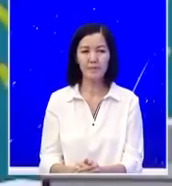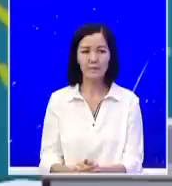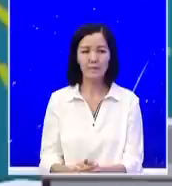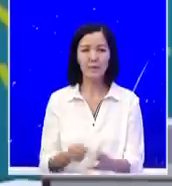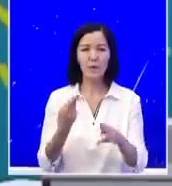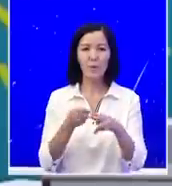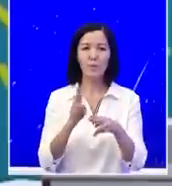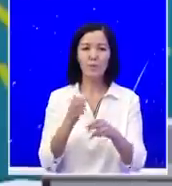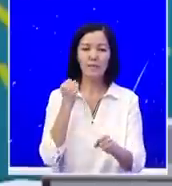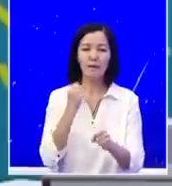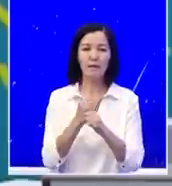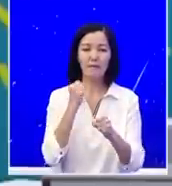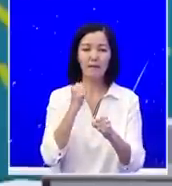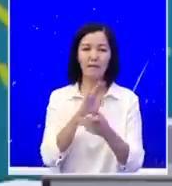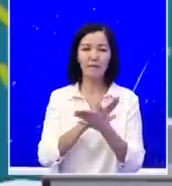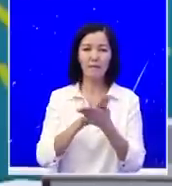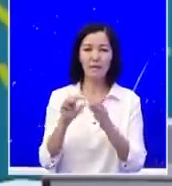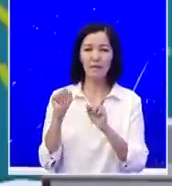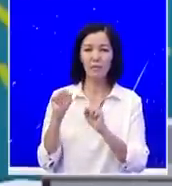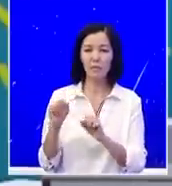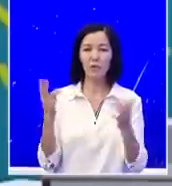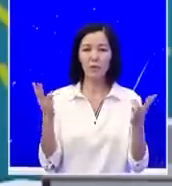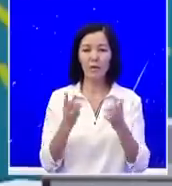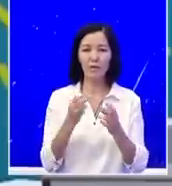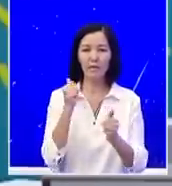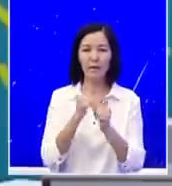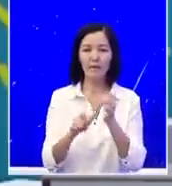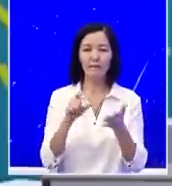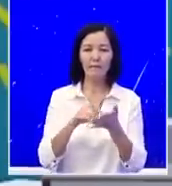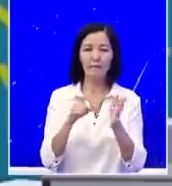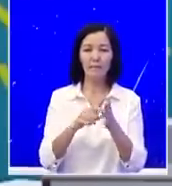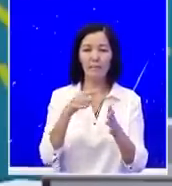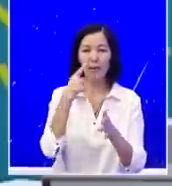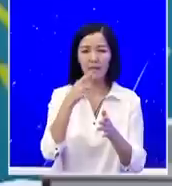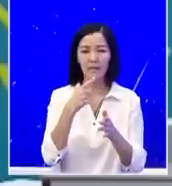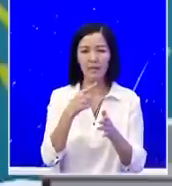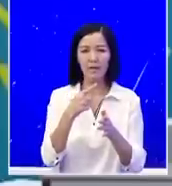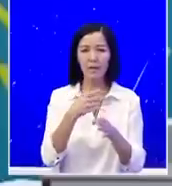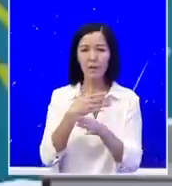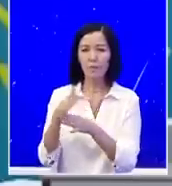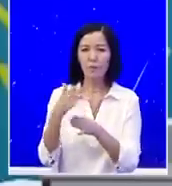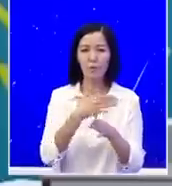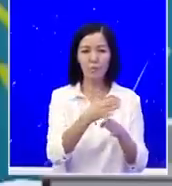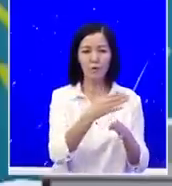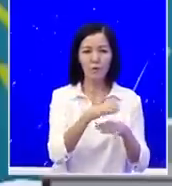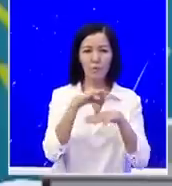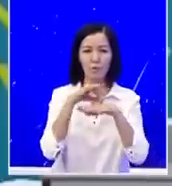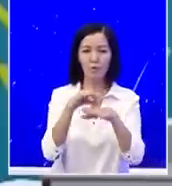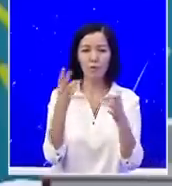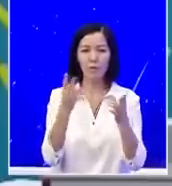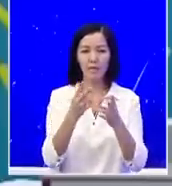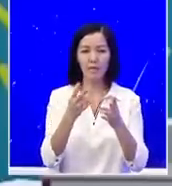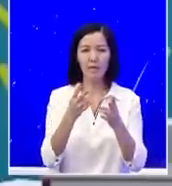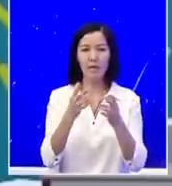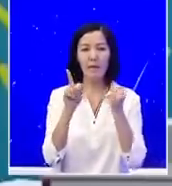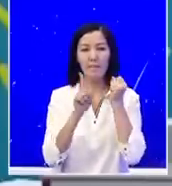Осы қатаң санитарлы талаптарды сақтауға жет. Әр сынып жаңағы айтылғандай бөлек өткізу керек өзінің жаңағы